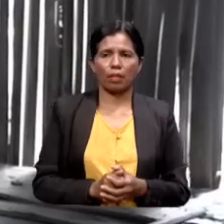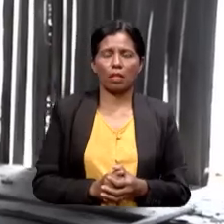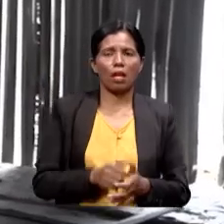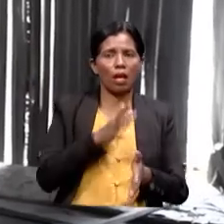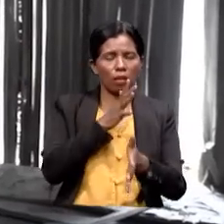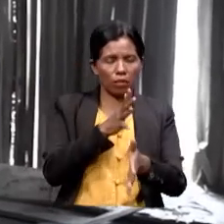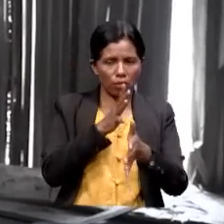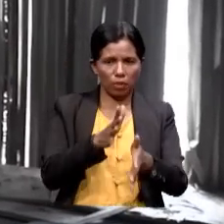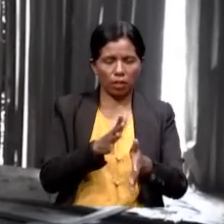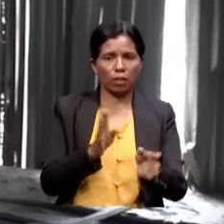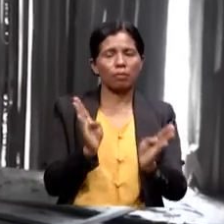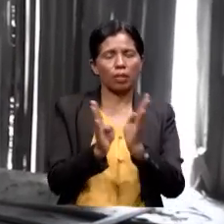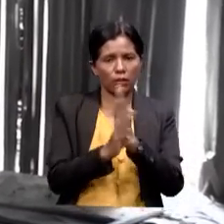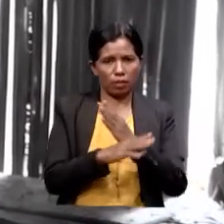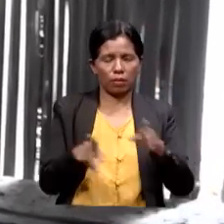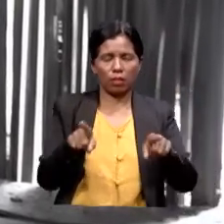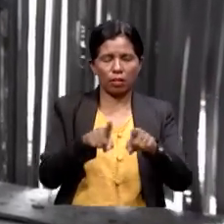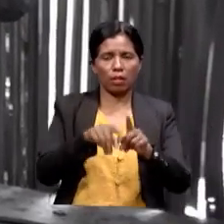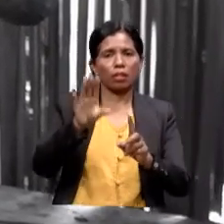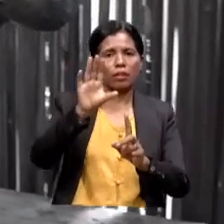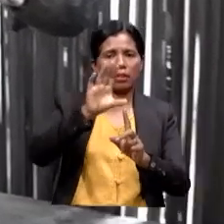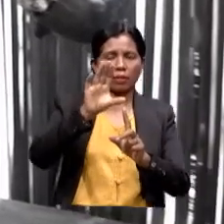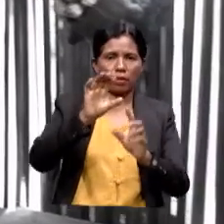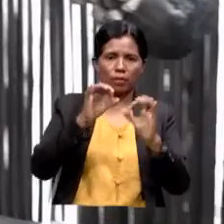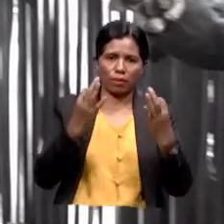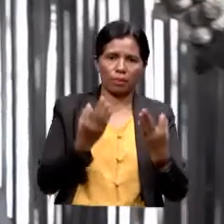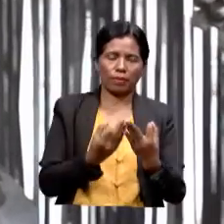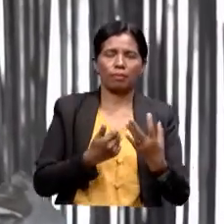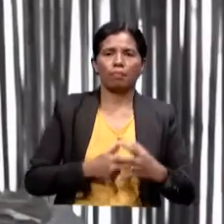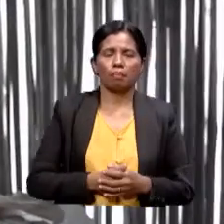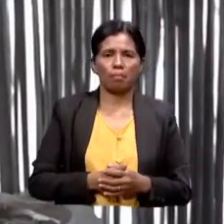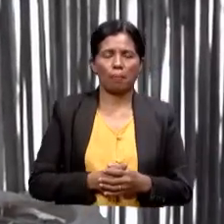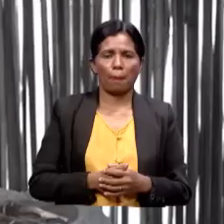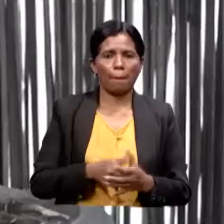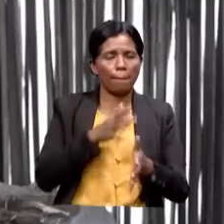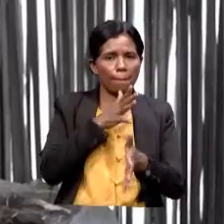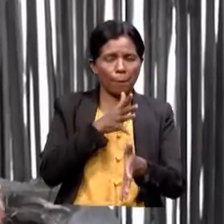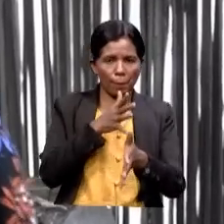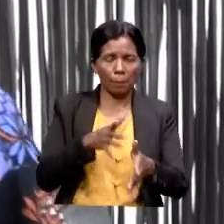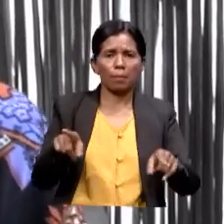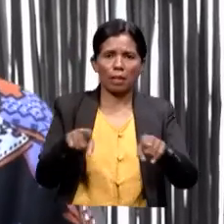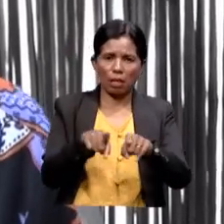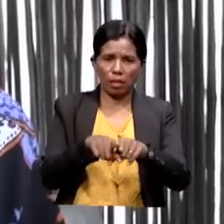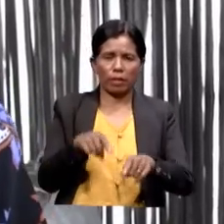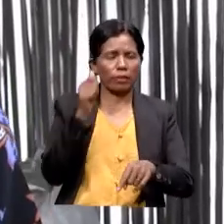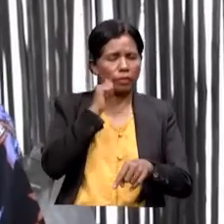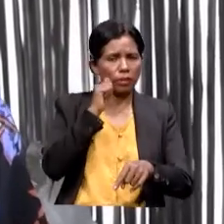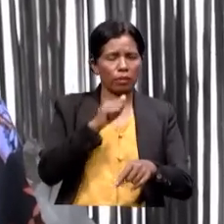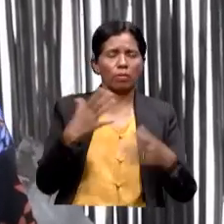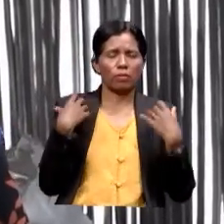maka fila an sayanesan chefe familia. Avo Berta nudar feto ho forsa nebe na